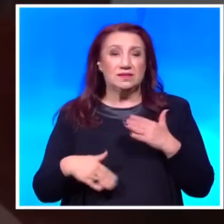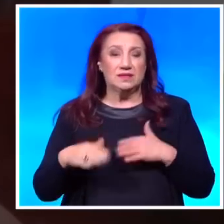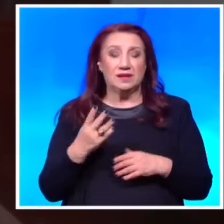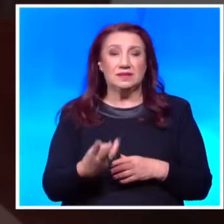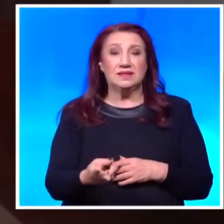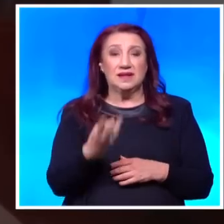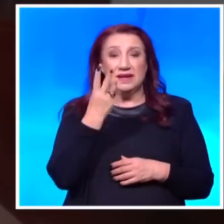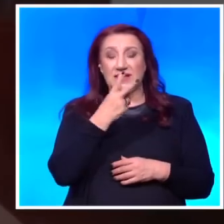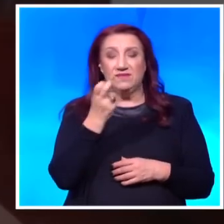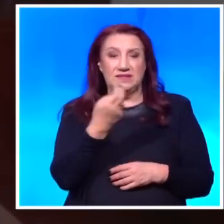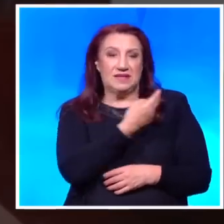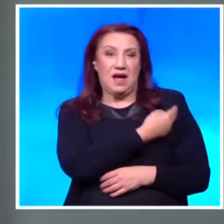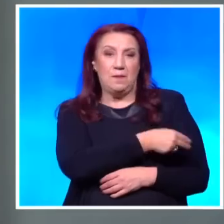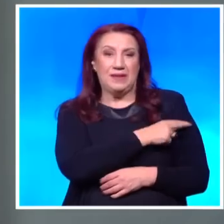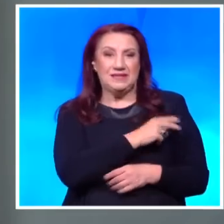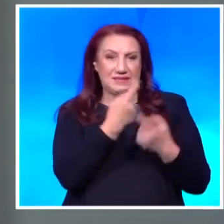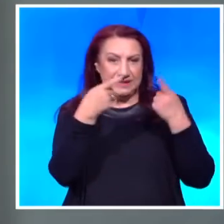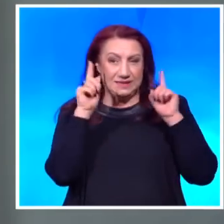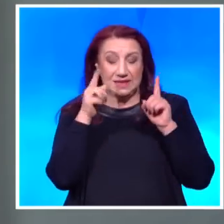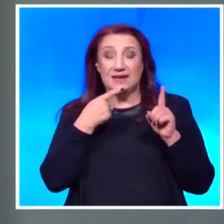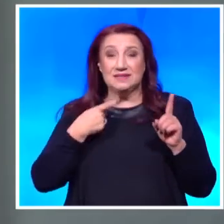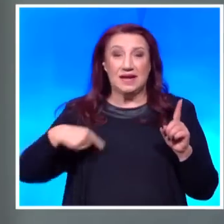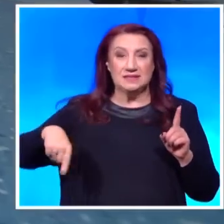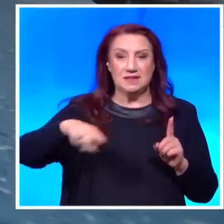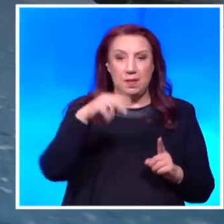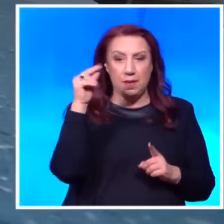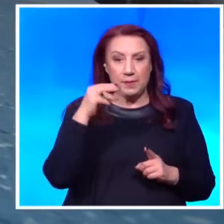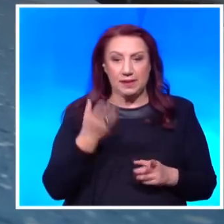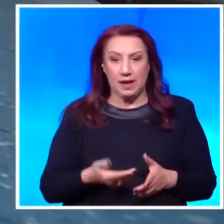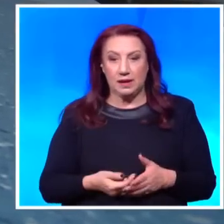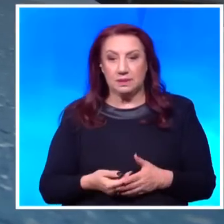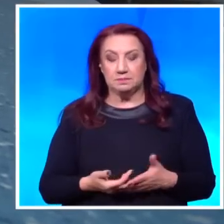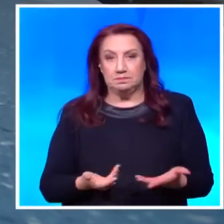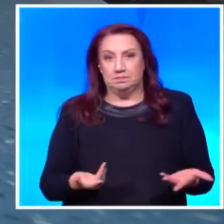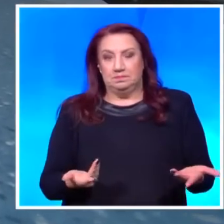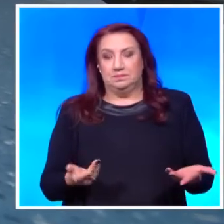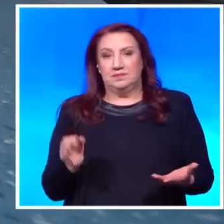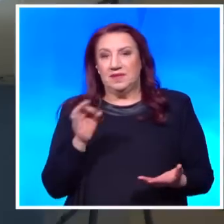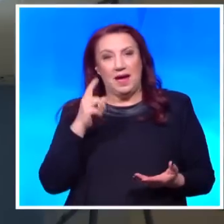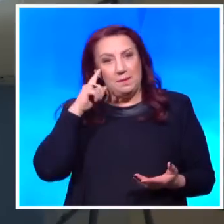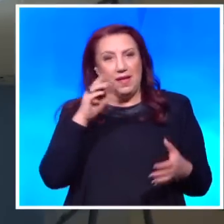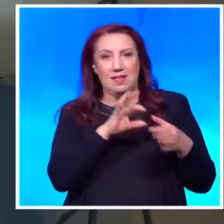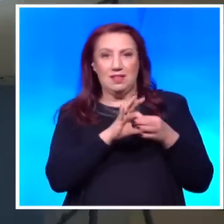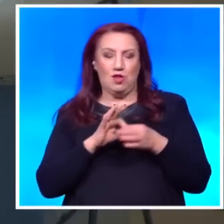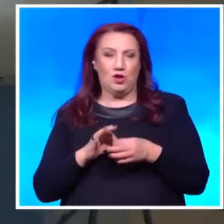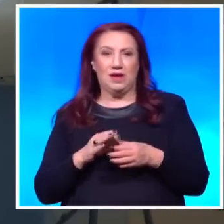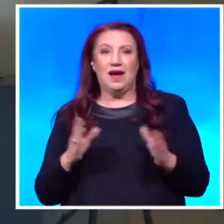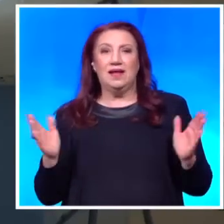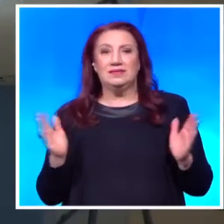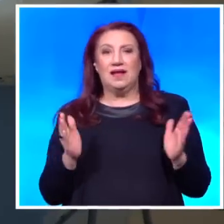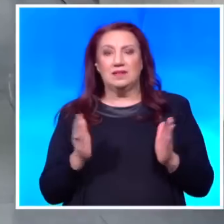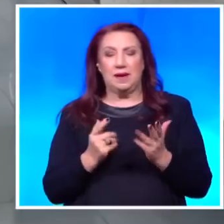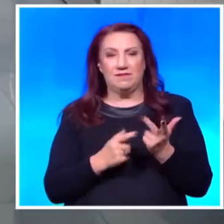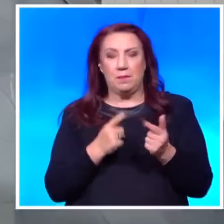3200 медицински сестри. В цяла България няма никаква логика ние да намаляме точно там план приема, а